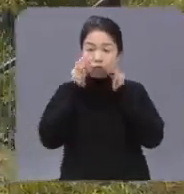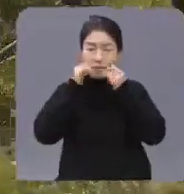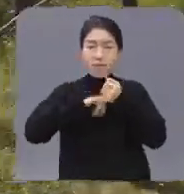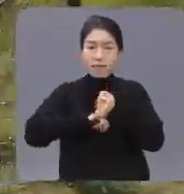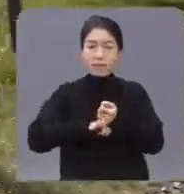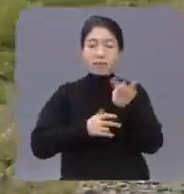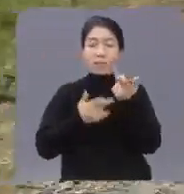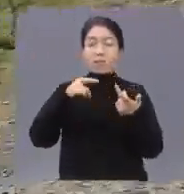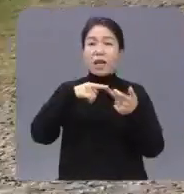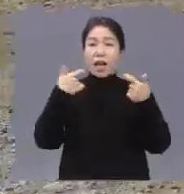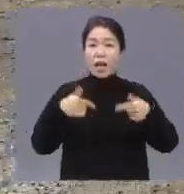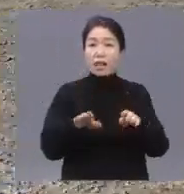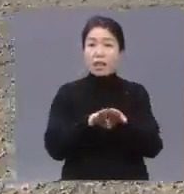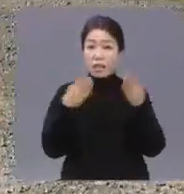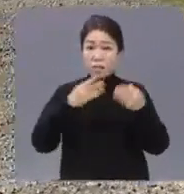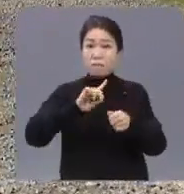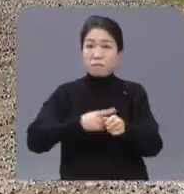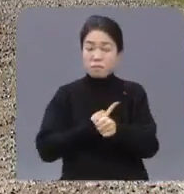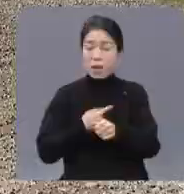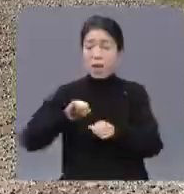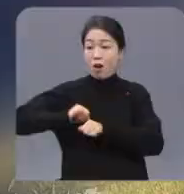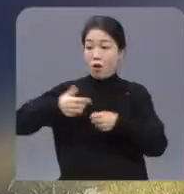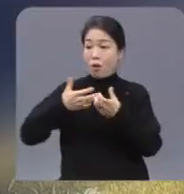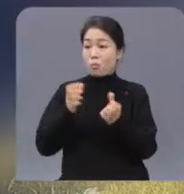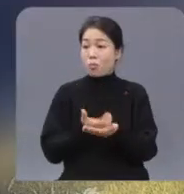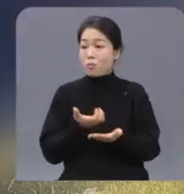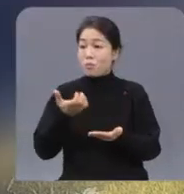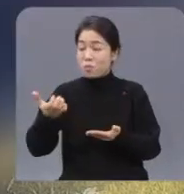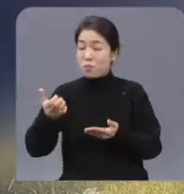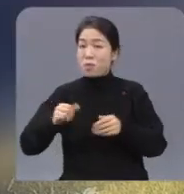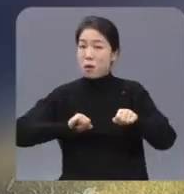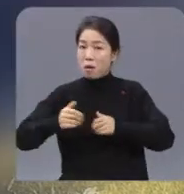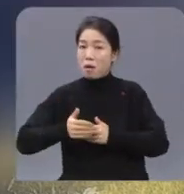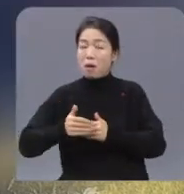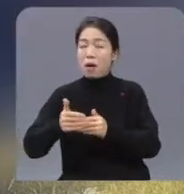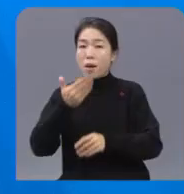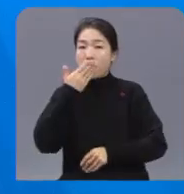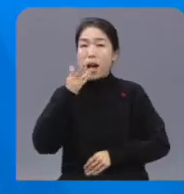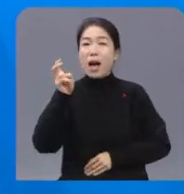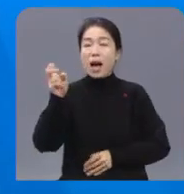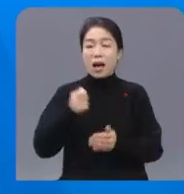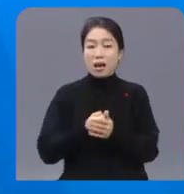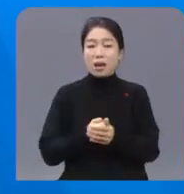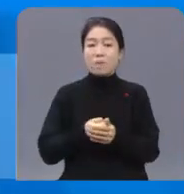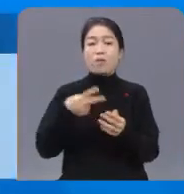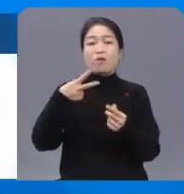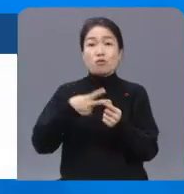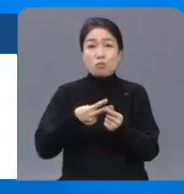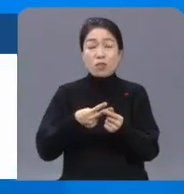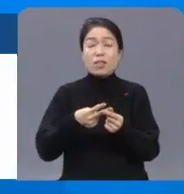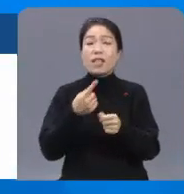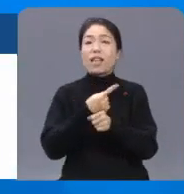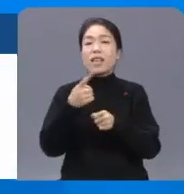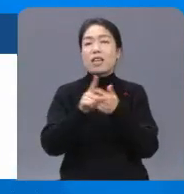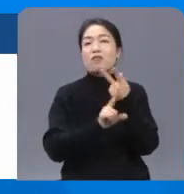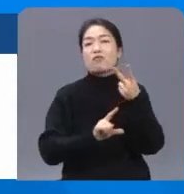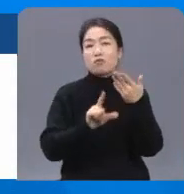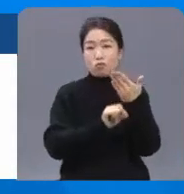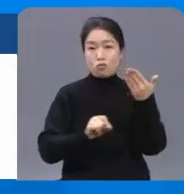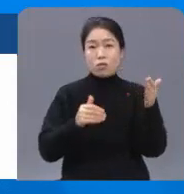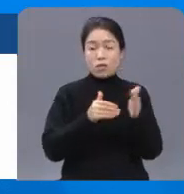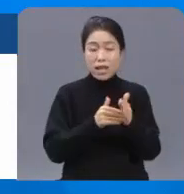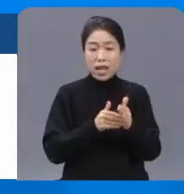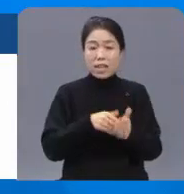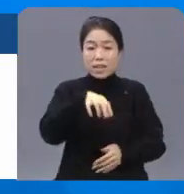정상부 상시 개방으로 방공포대 이전도 속도를 낼 것으로 보입니다 2단계로는 내년 9월까지